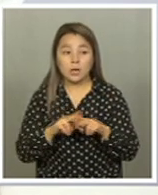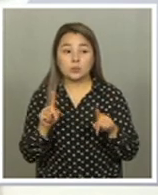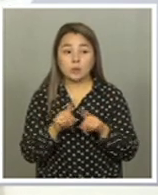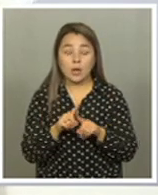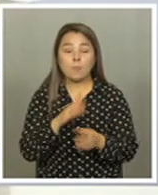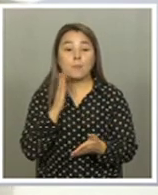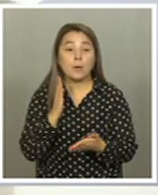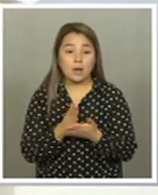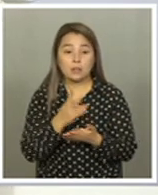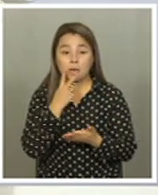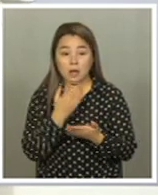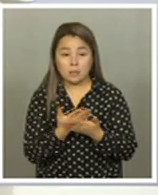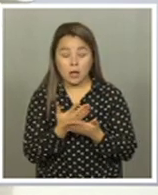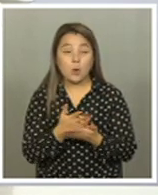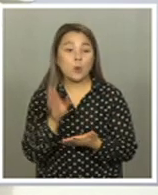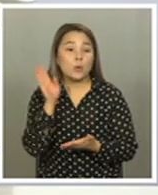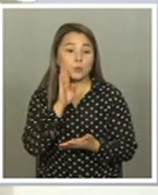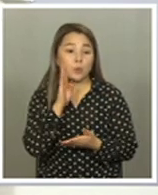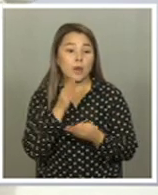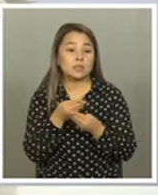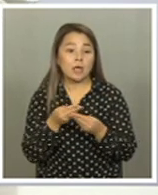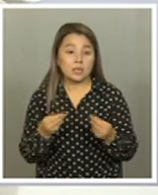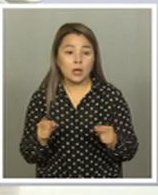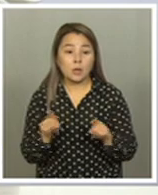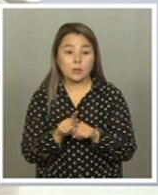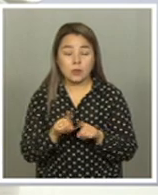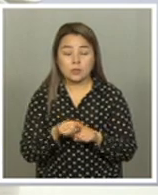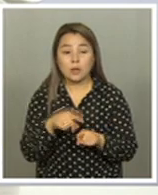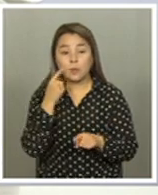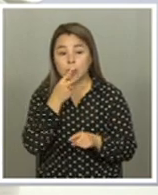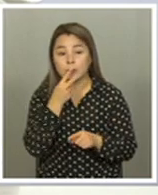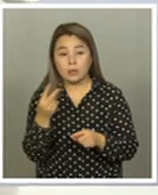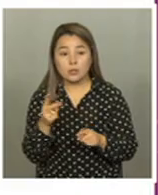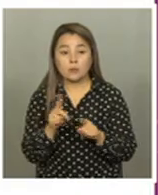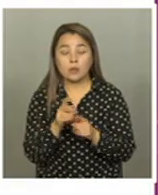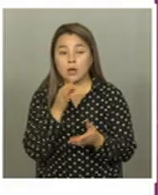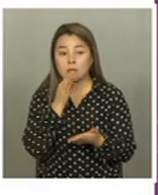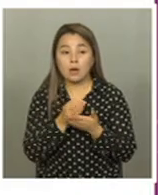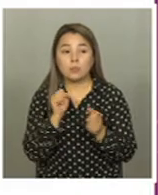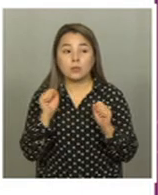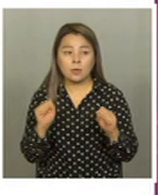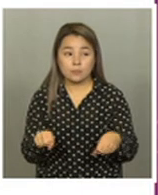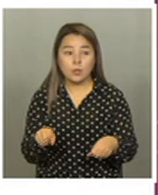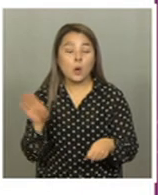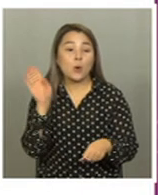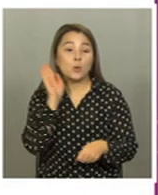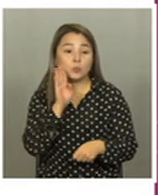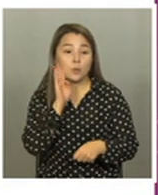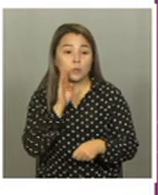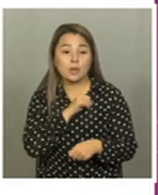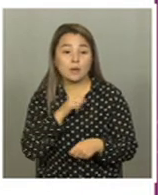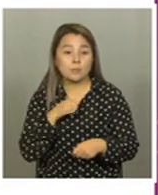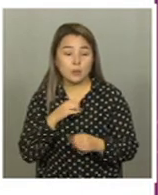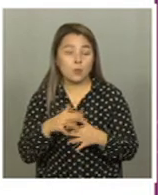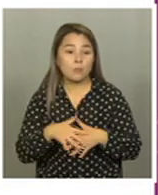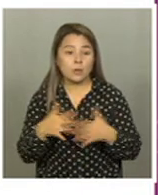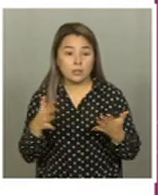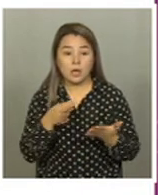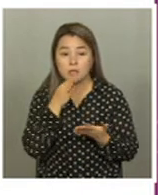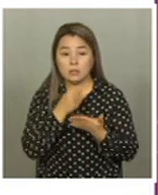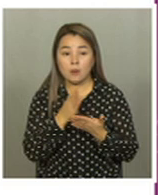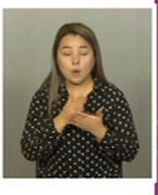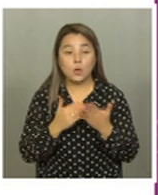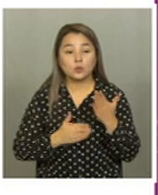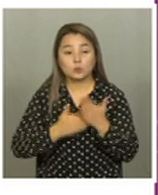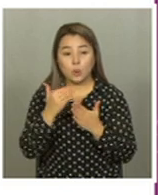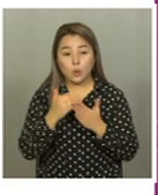екеніне суды ыдырату арқылы көз жеткізуімізге болады. Су өте бергі зат. Ол жоғарғы